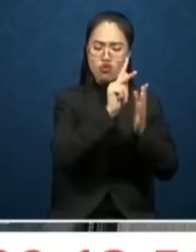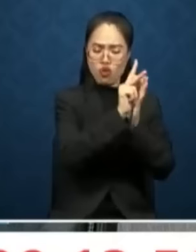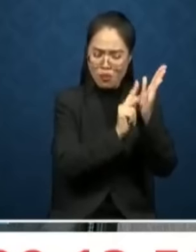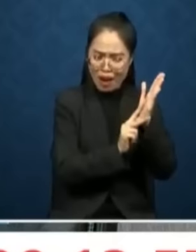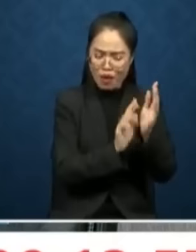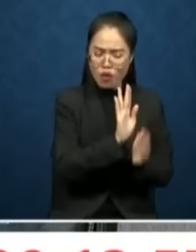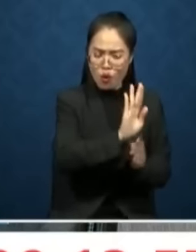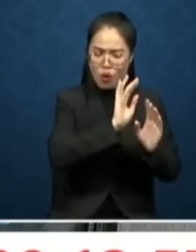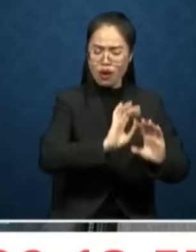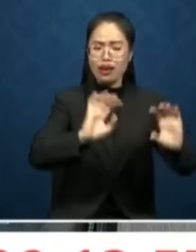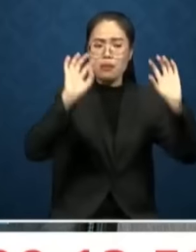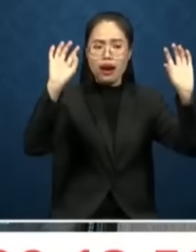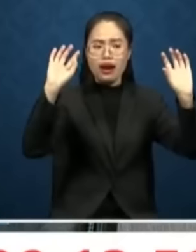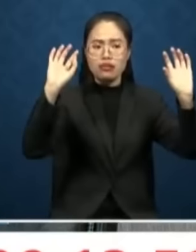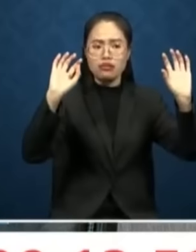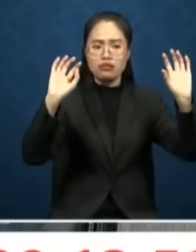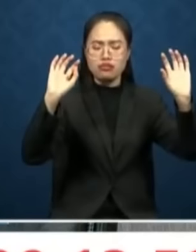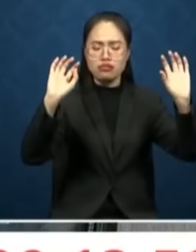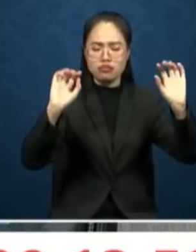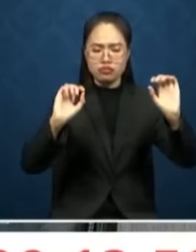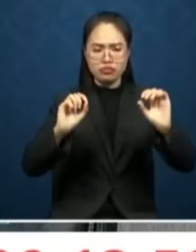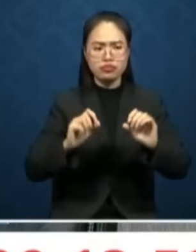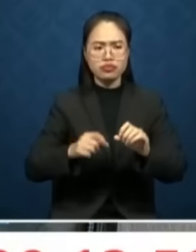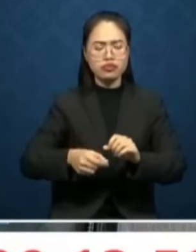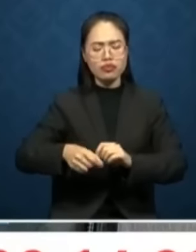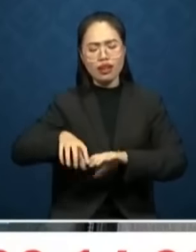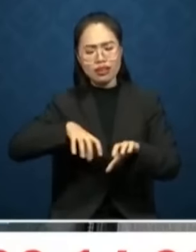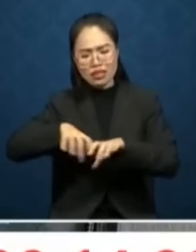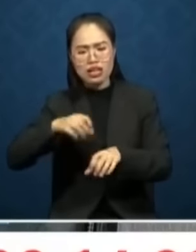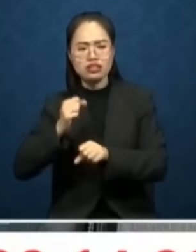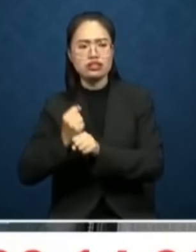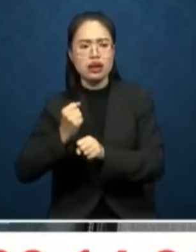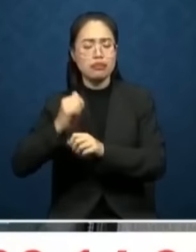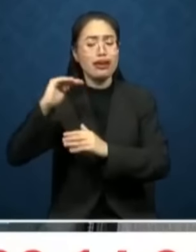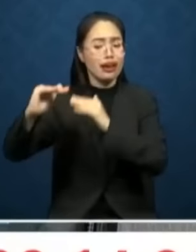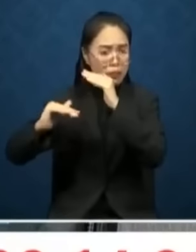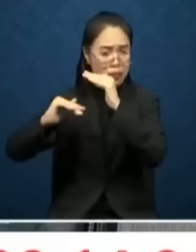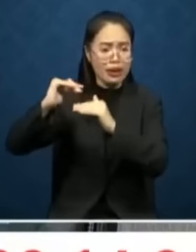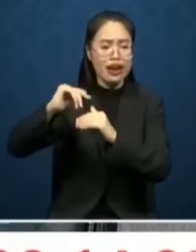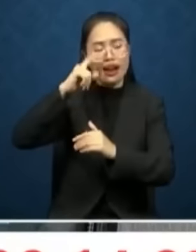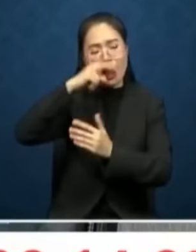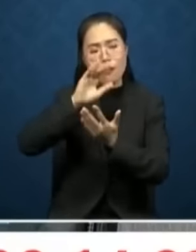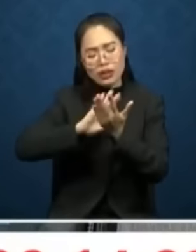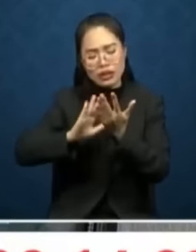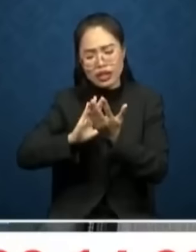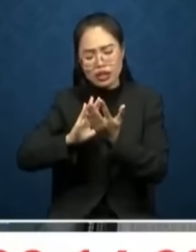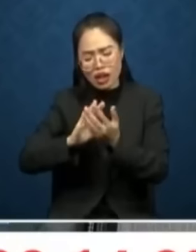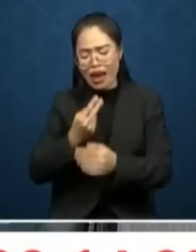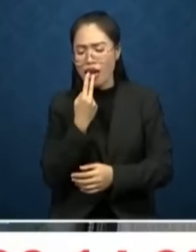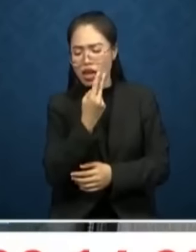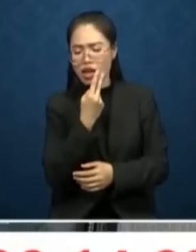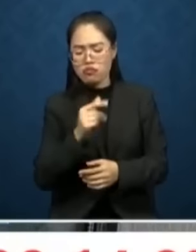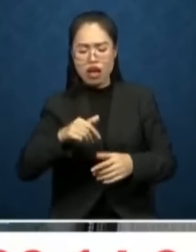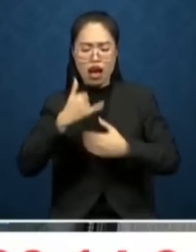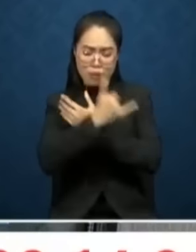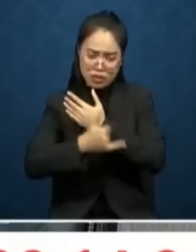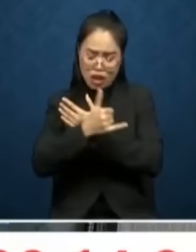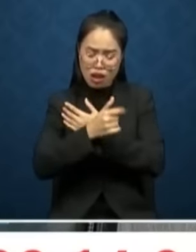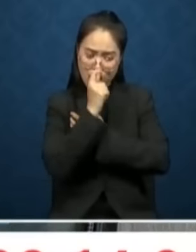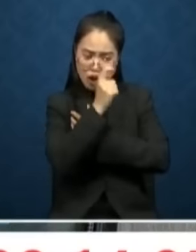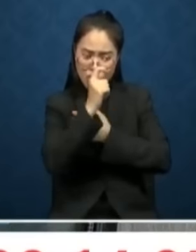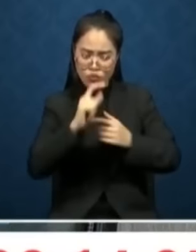ลนะครับเป็นการลงทุนที่ถูกที่สุดคุ้มค่าที่สุดในการพัฒนาประเทศและสร้างความน่าเชื่อถือให้แก่นานาประเทศ